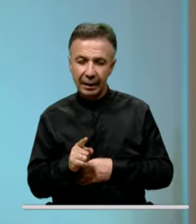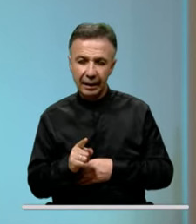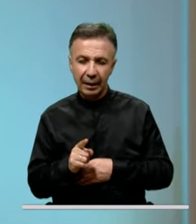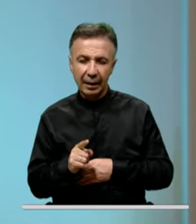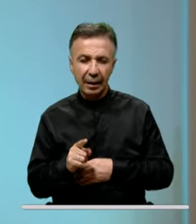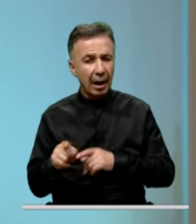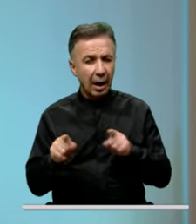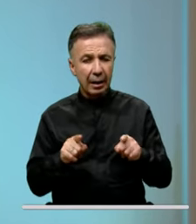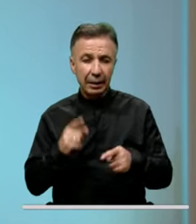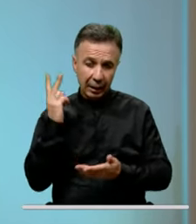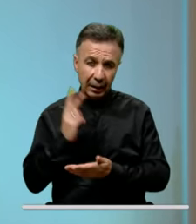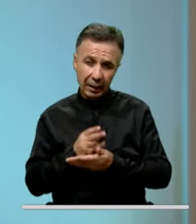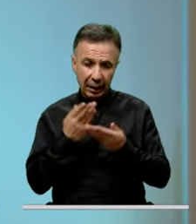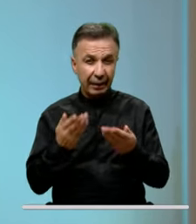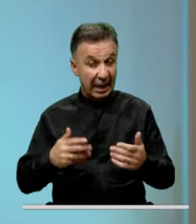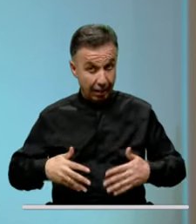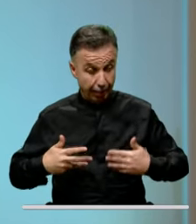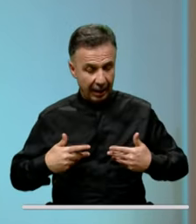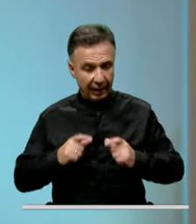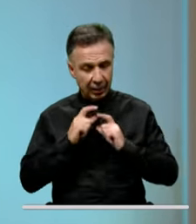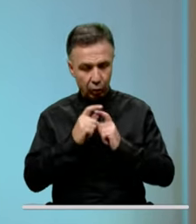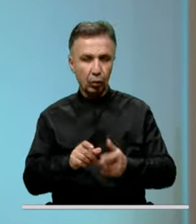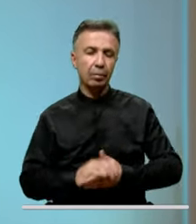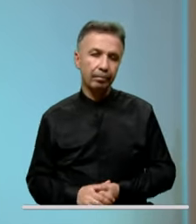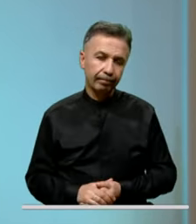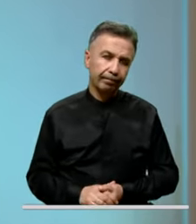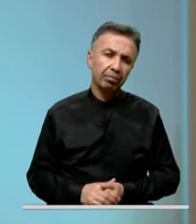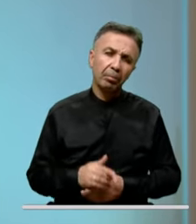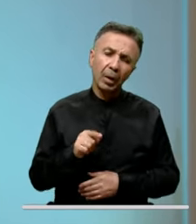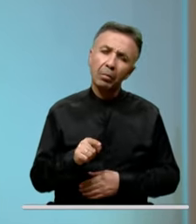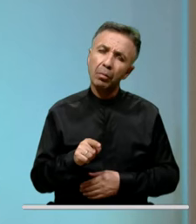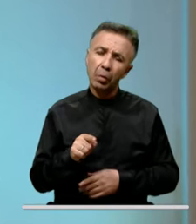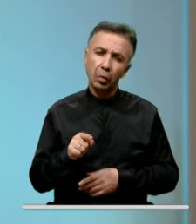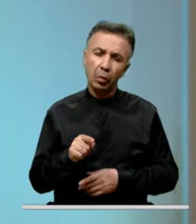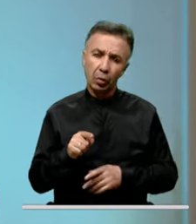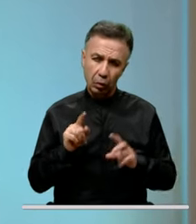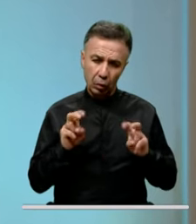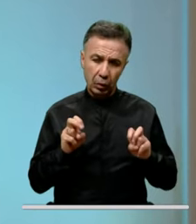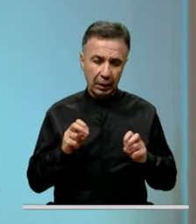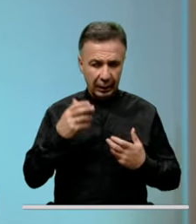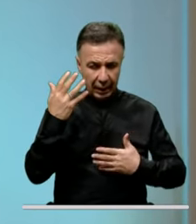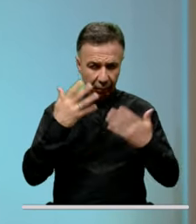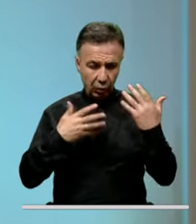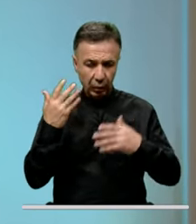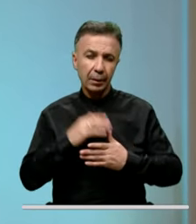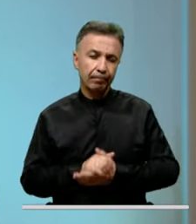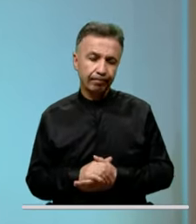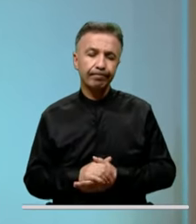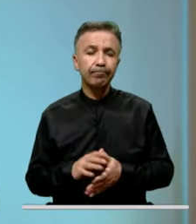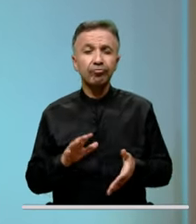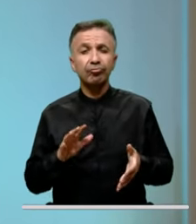hükmü öngördüğünü merak ederek soruyor. Burada ekranların huzurunda